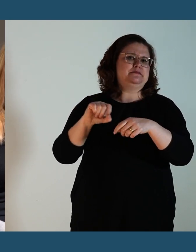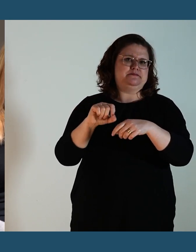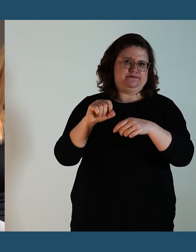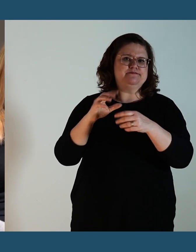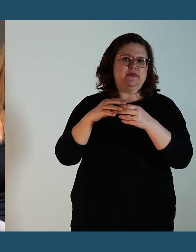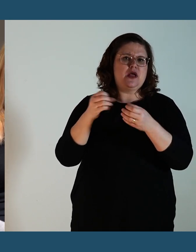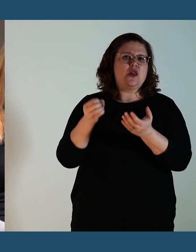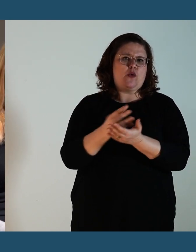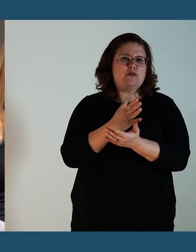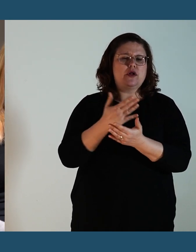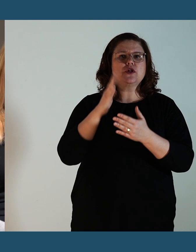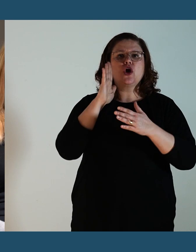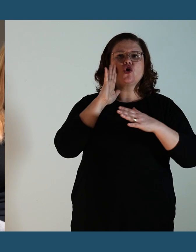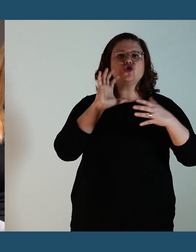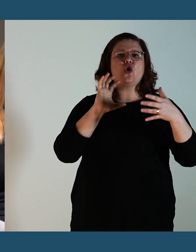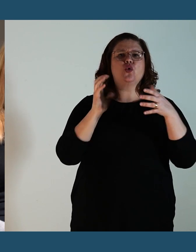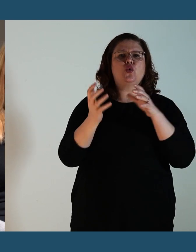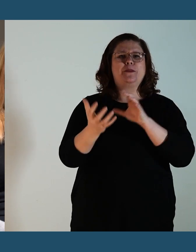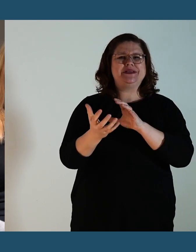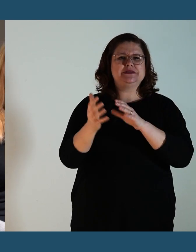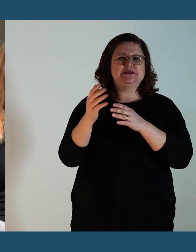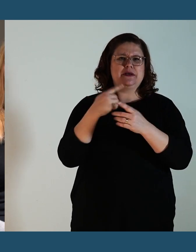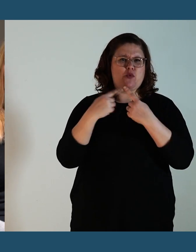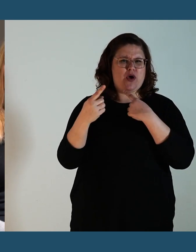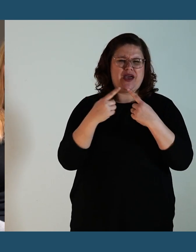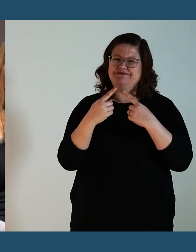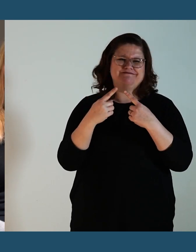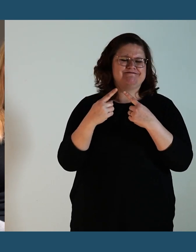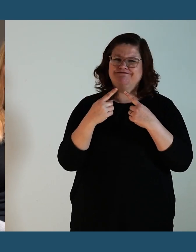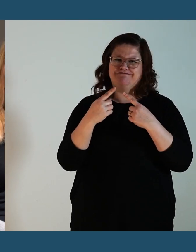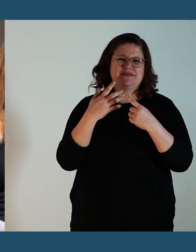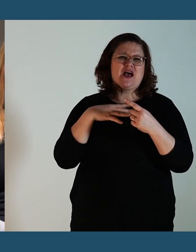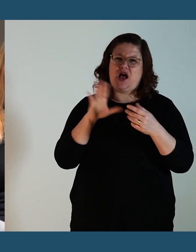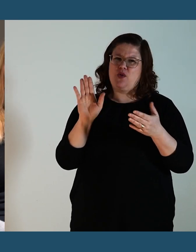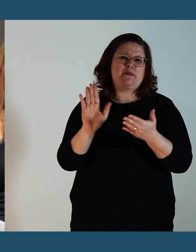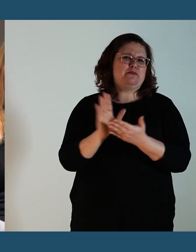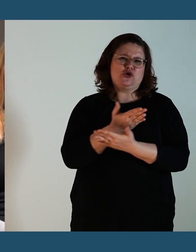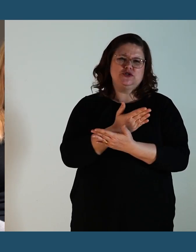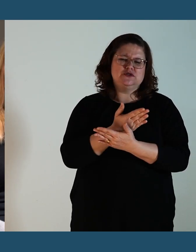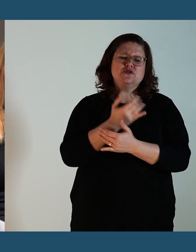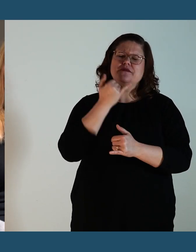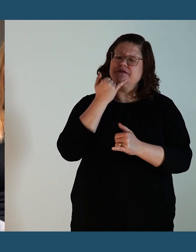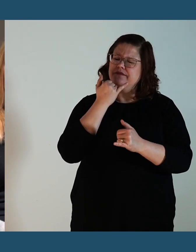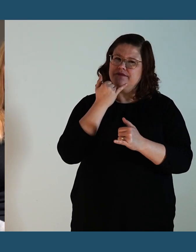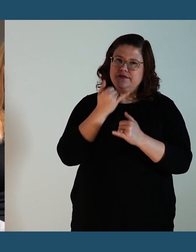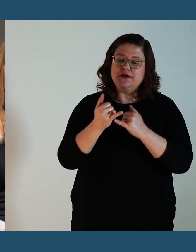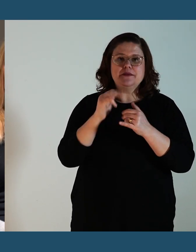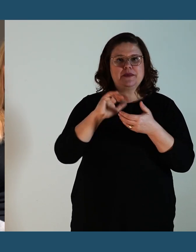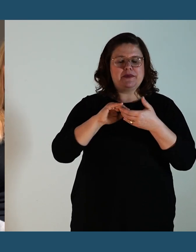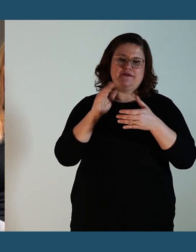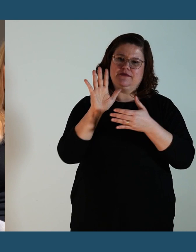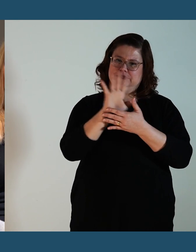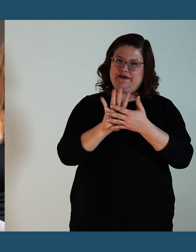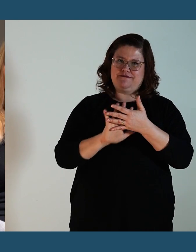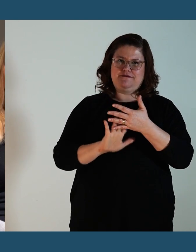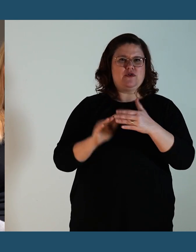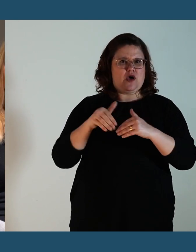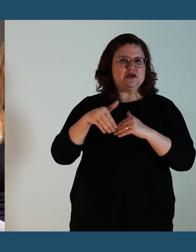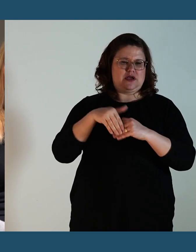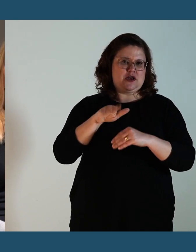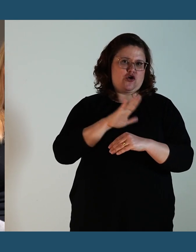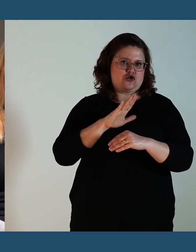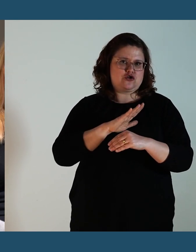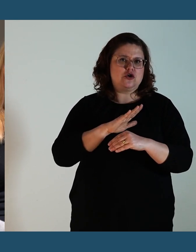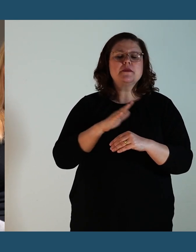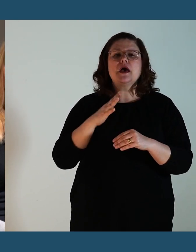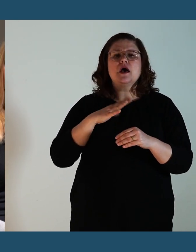Tämä tämmöinen kotoutumisjargoni, se on mun mielestä se, niin kuin ihan se vihonviimeinen ja se on tämmöinen asennejuttu. Eli